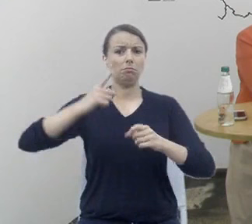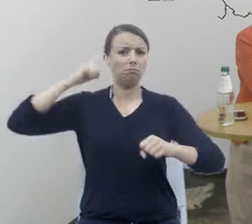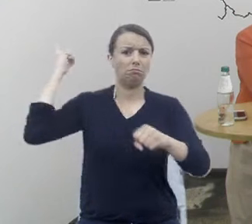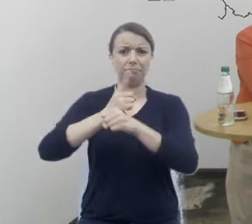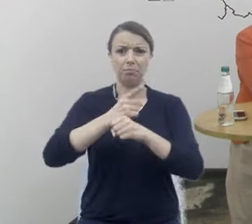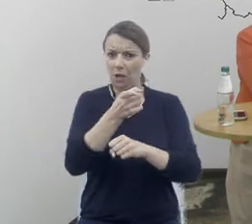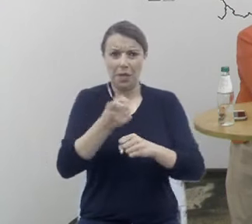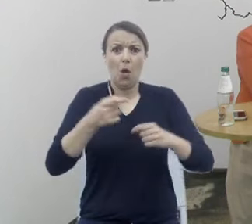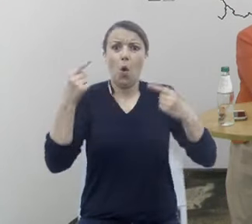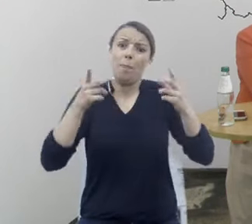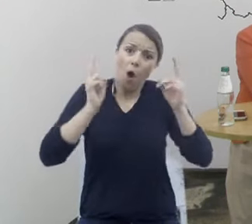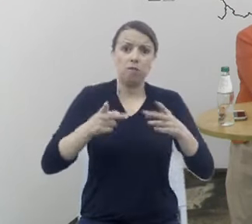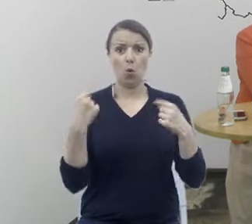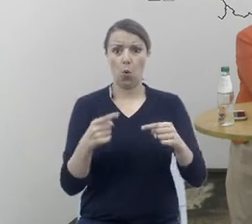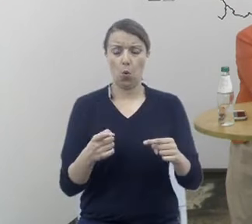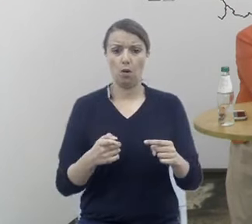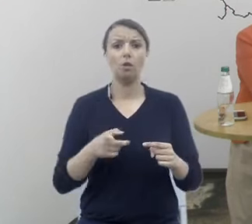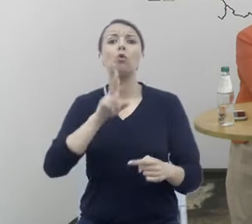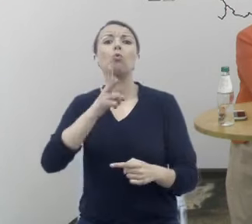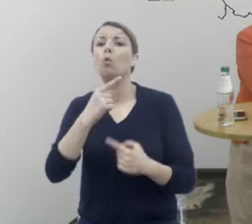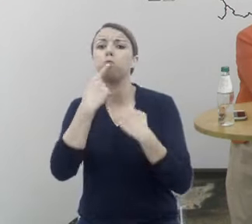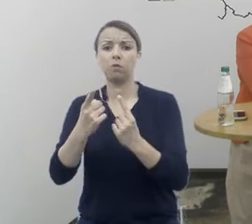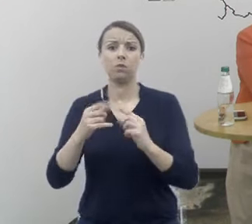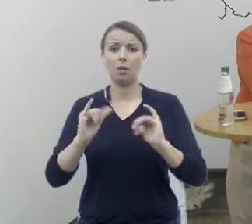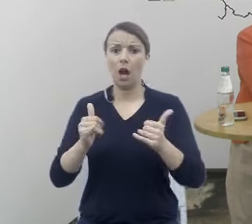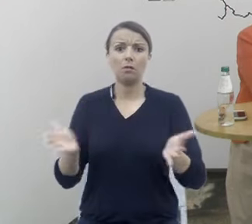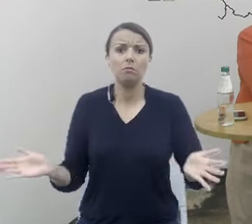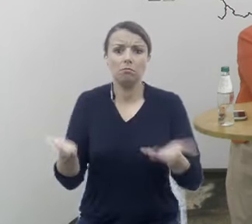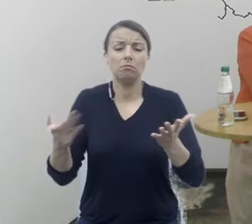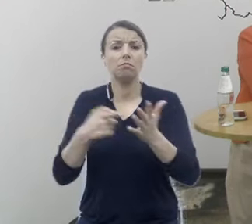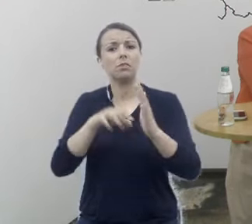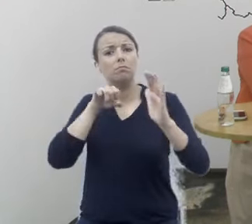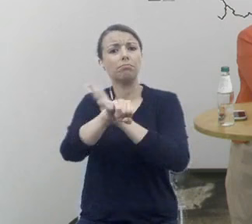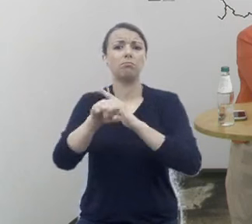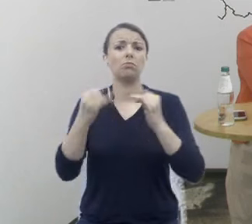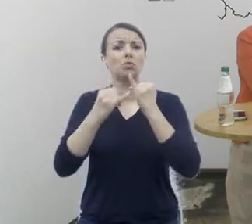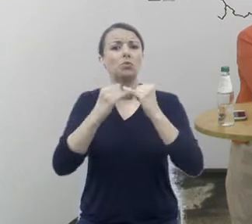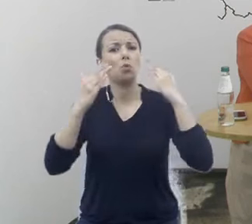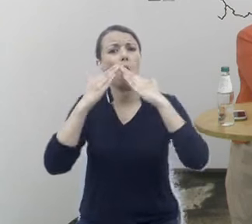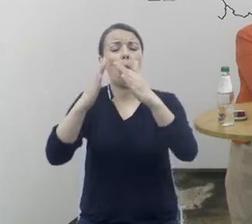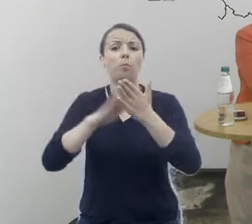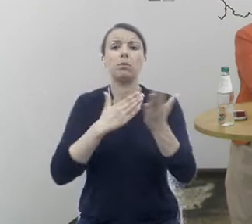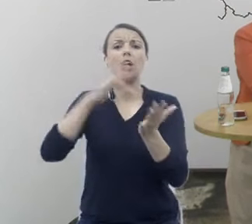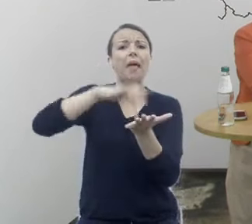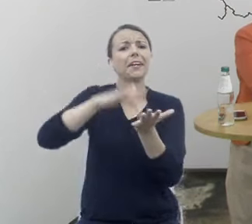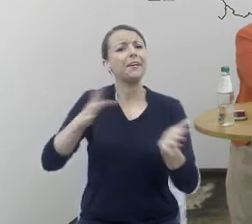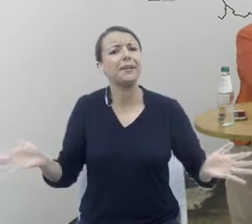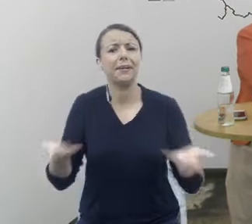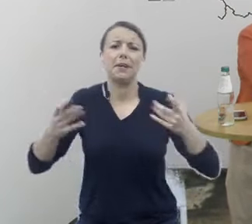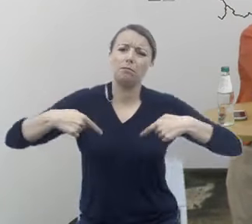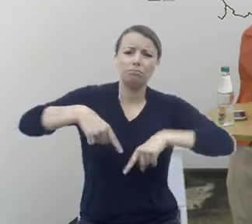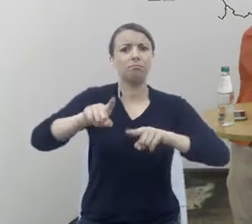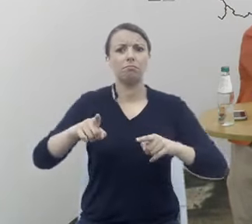kto zapędzał, jakie miał środki, czy miał broń, czy miał... Co miał? Mamy tutaj różne stanowiska. Dlaczego